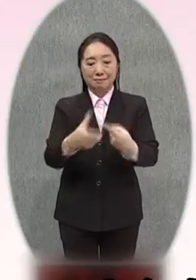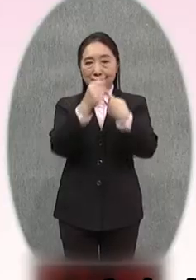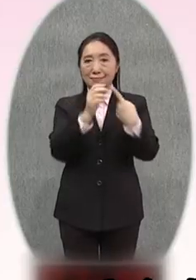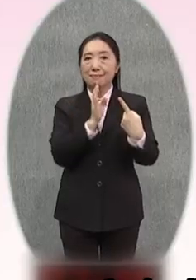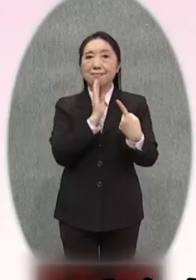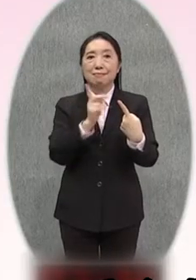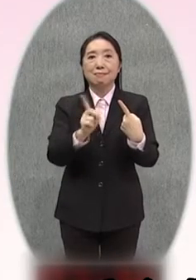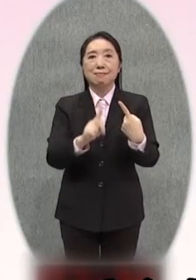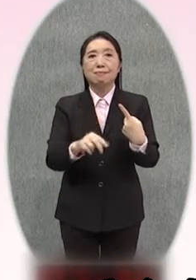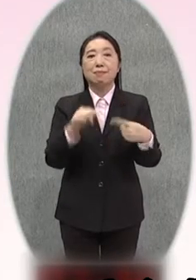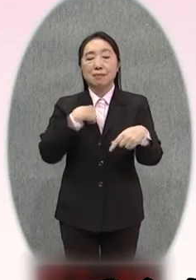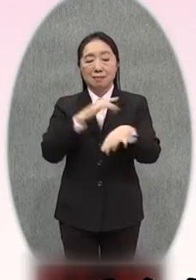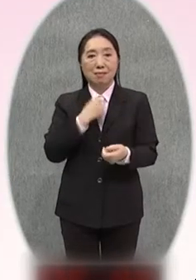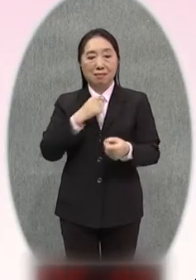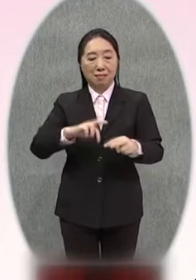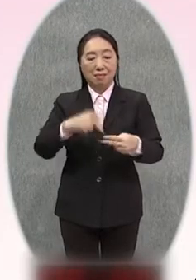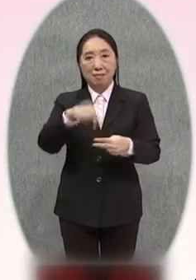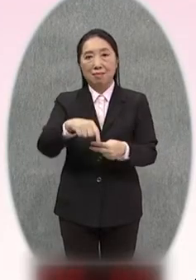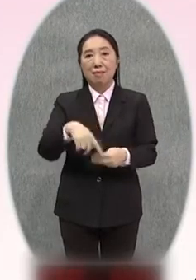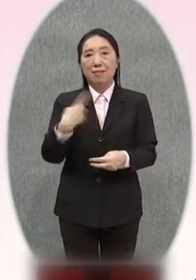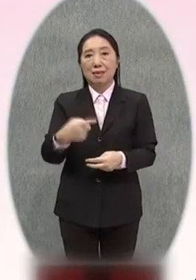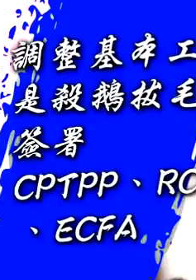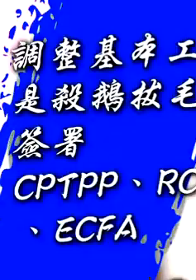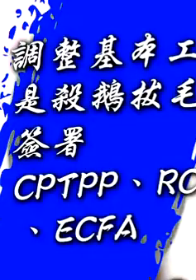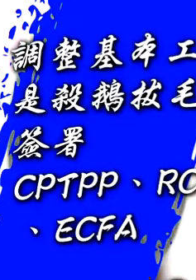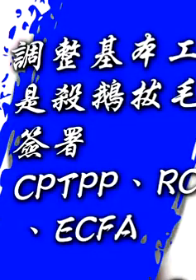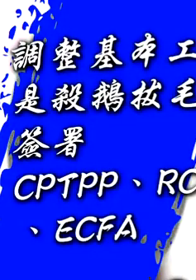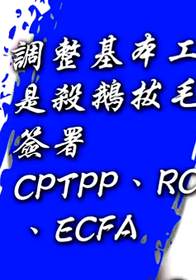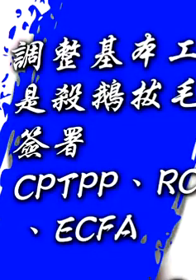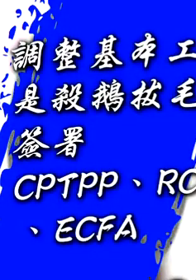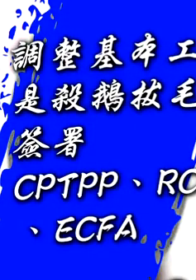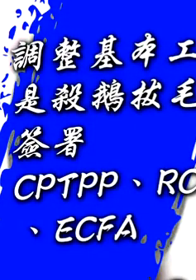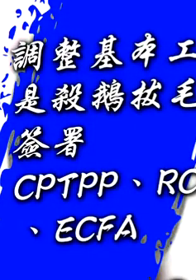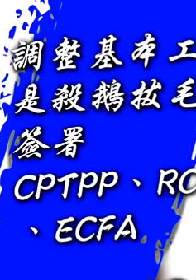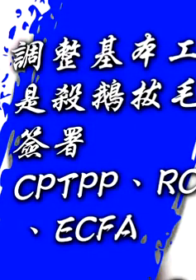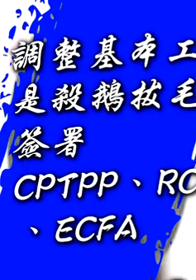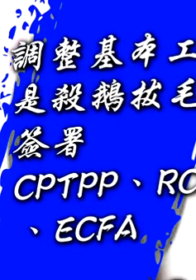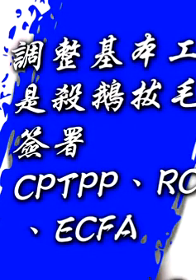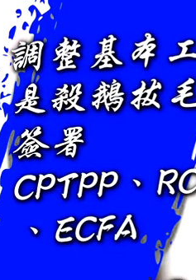我会成立中华民国主权基金，自由经济贸易区。